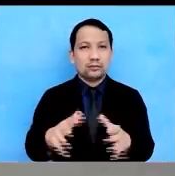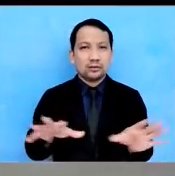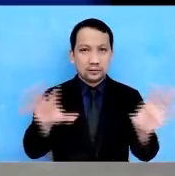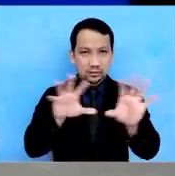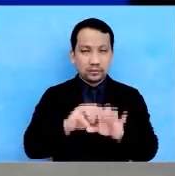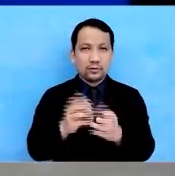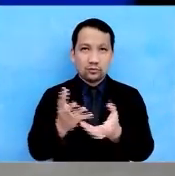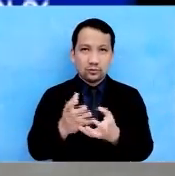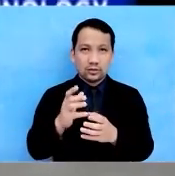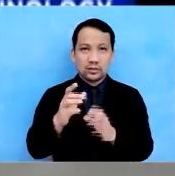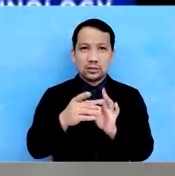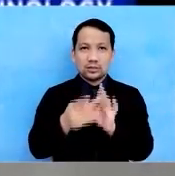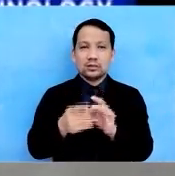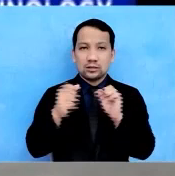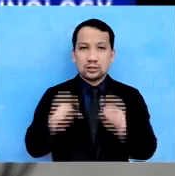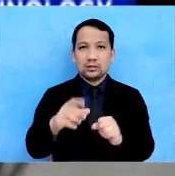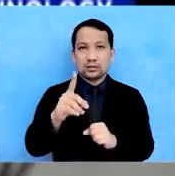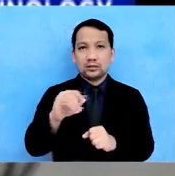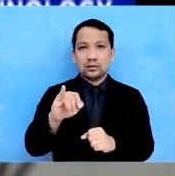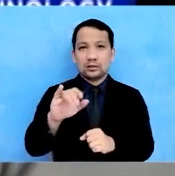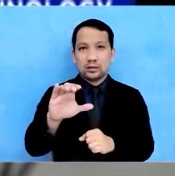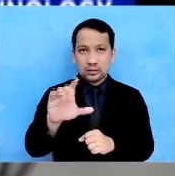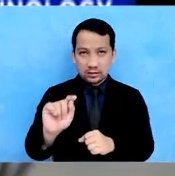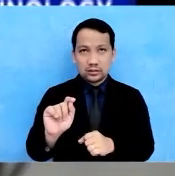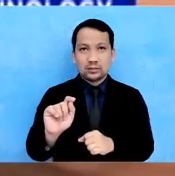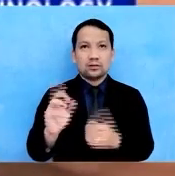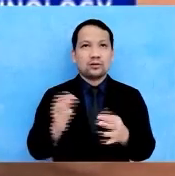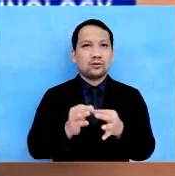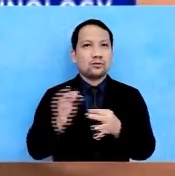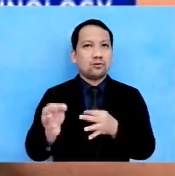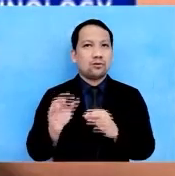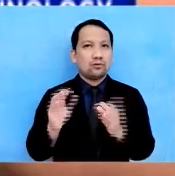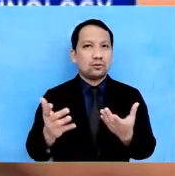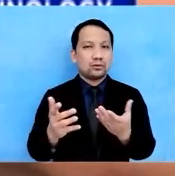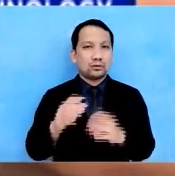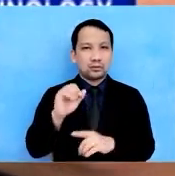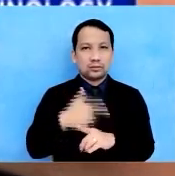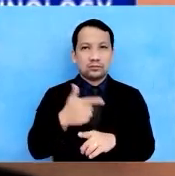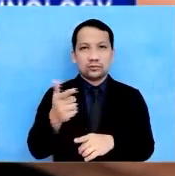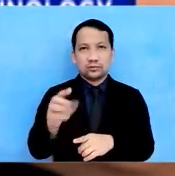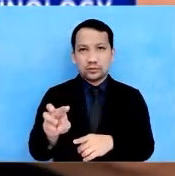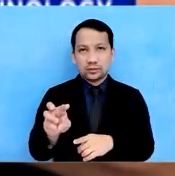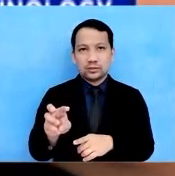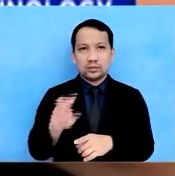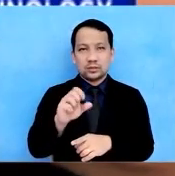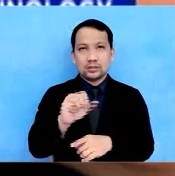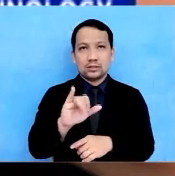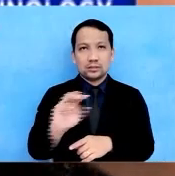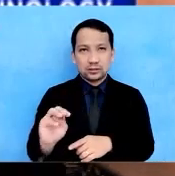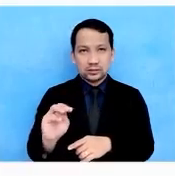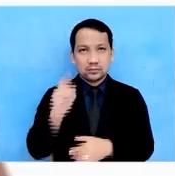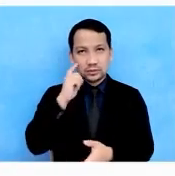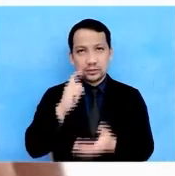ng mga telco, nanindigan ng DICT na wala ng extension ang April 26 na deadline ng SIM registration. We